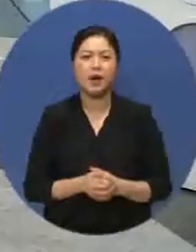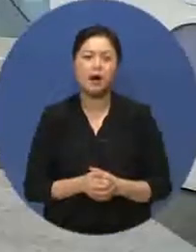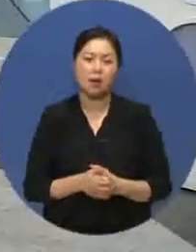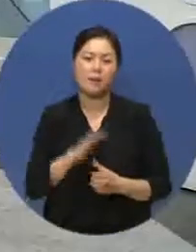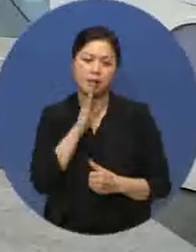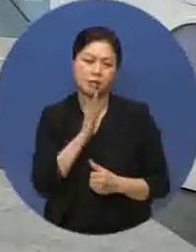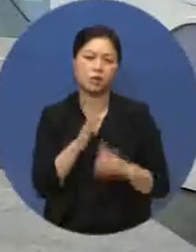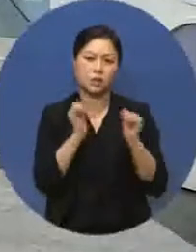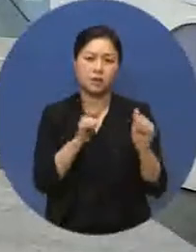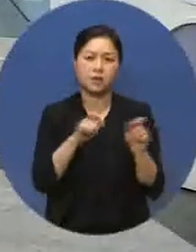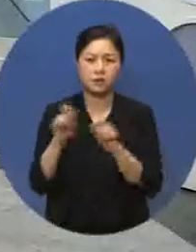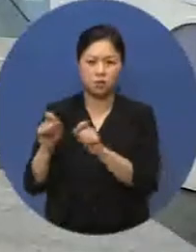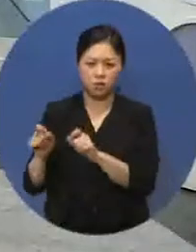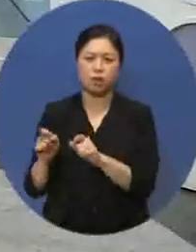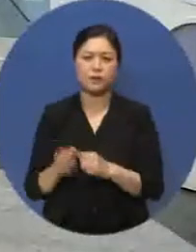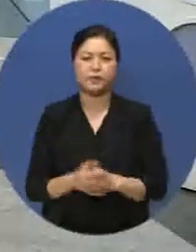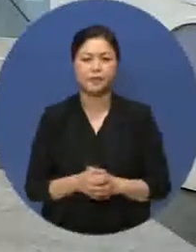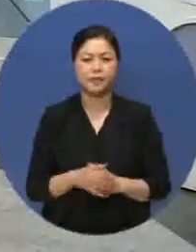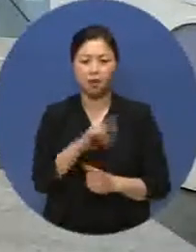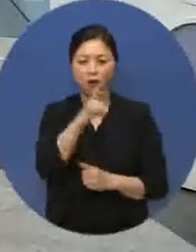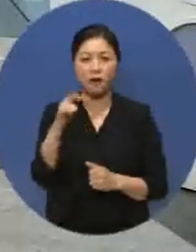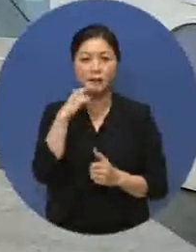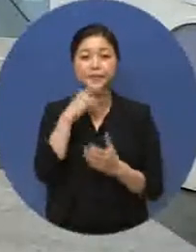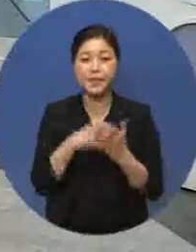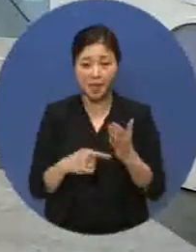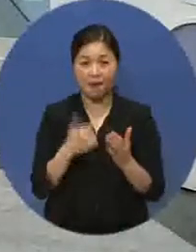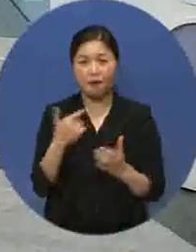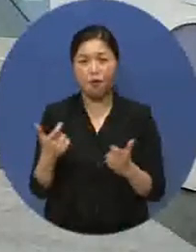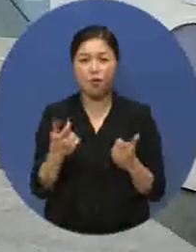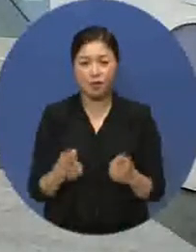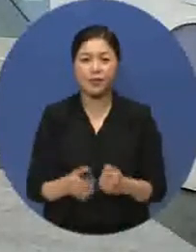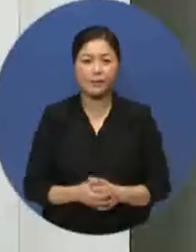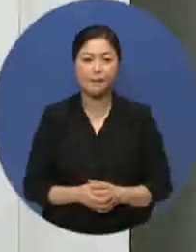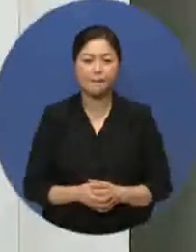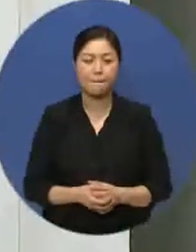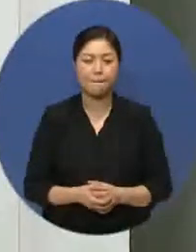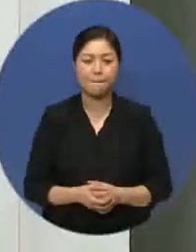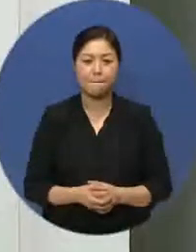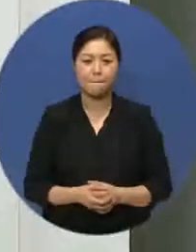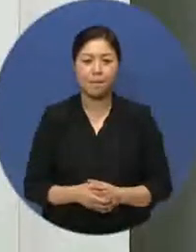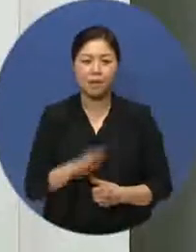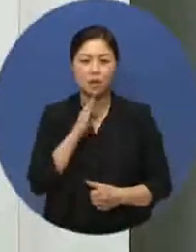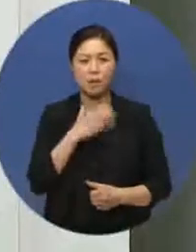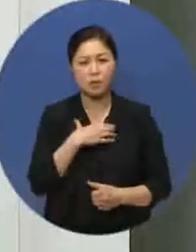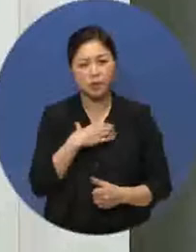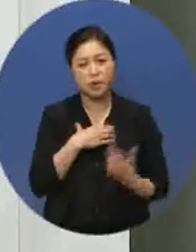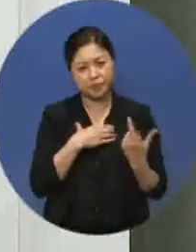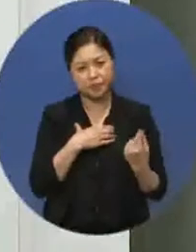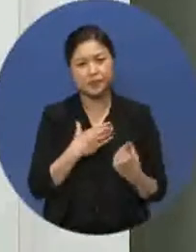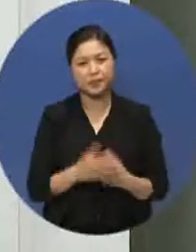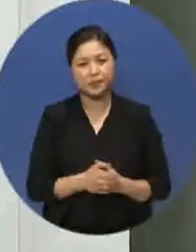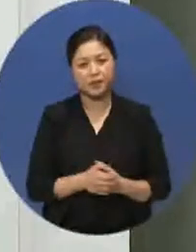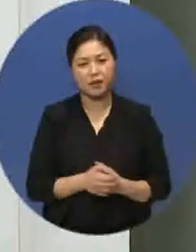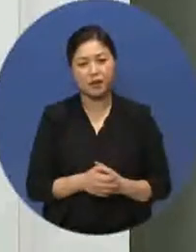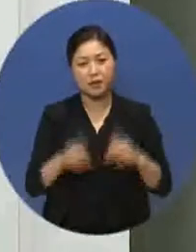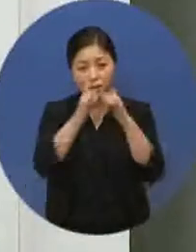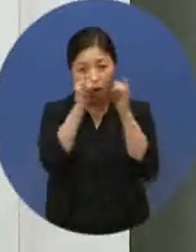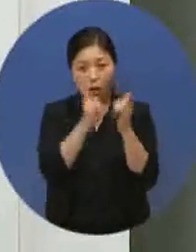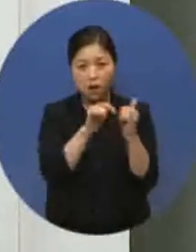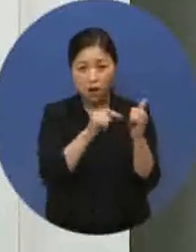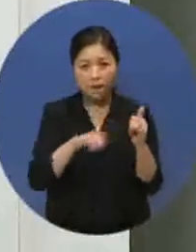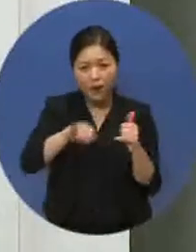네, 그렇습니다. 지연되고 네, 네, 그렇습니다. 여러 가지 피해가 많았죠. 네. 참 위험한 거예요. 네, 맞습니다. 이게 이